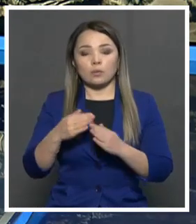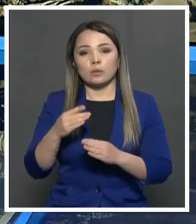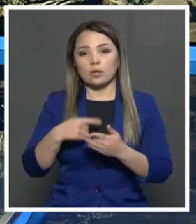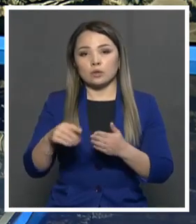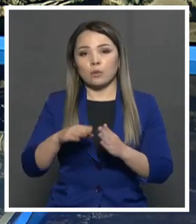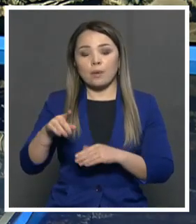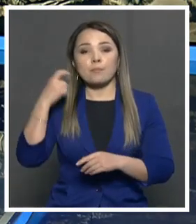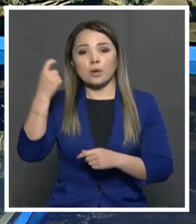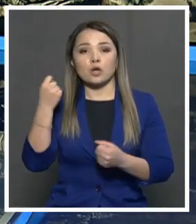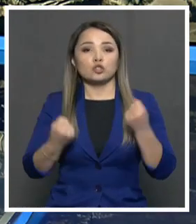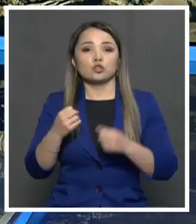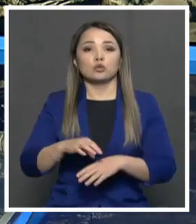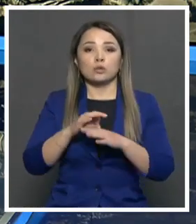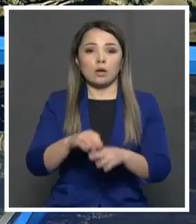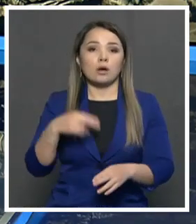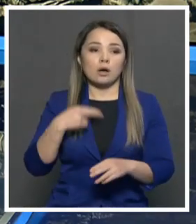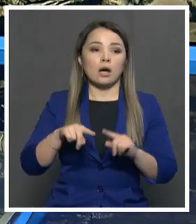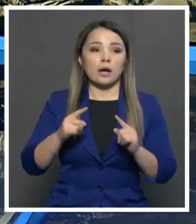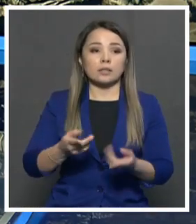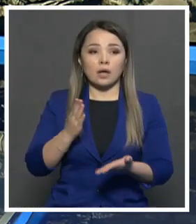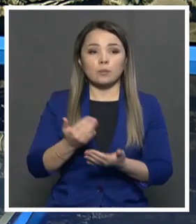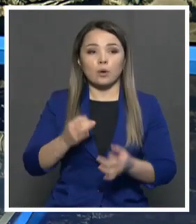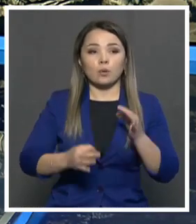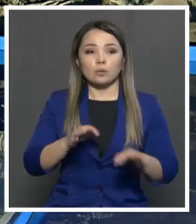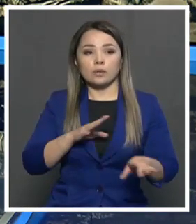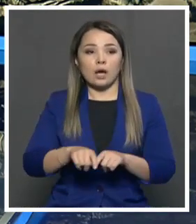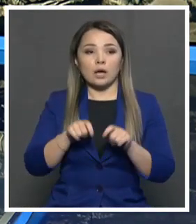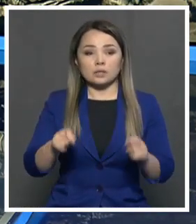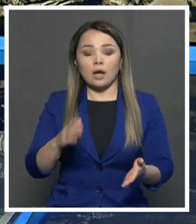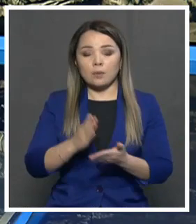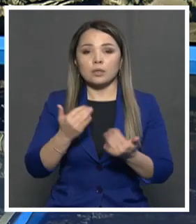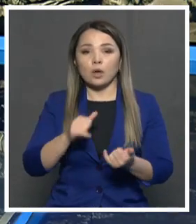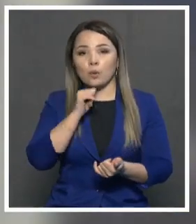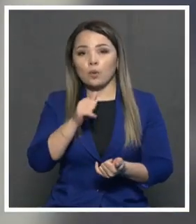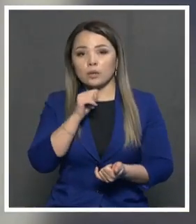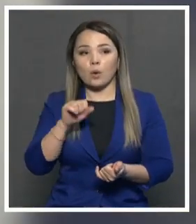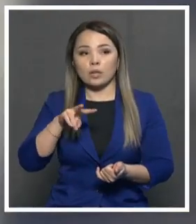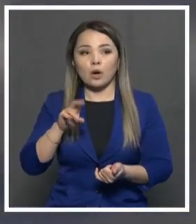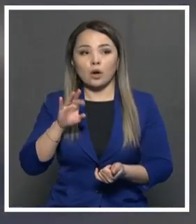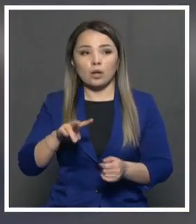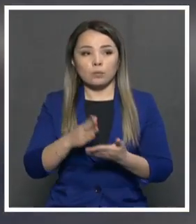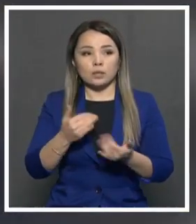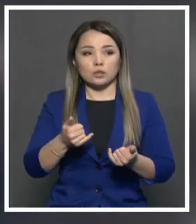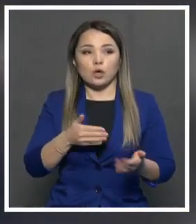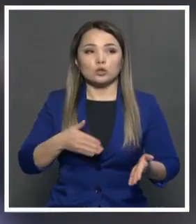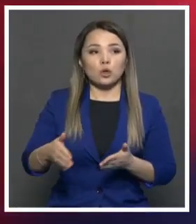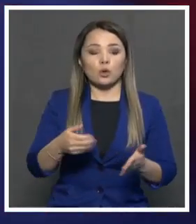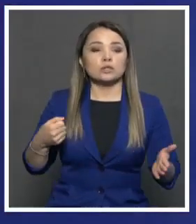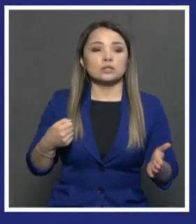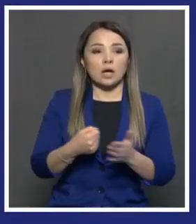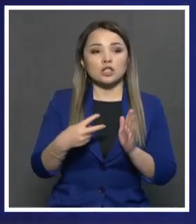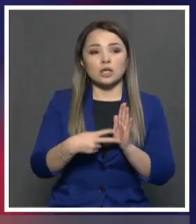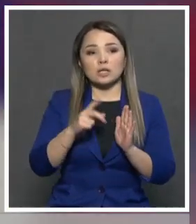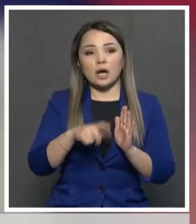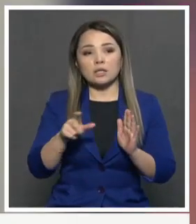мас күйінде отырған жүргізуші қамауға алынды. Оның үстінен қылмыстық іс қозғалды. Ал Қостанай Әулиекөл тас жолының бойында жантүршігерлік жол апатынан 7